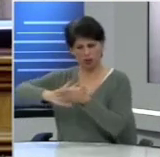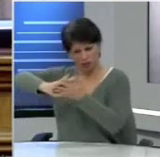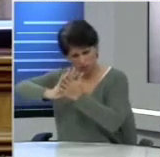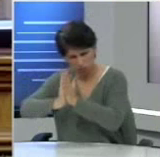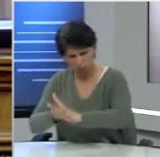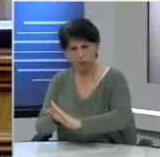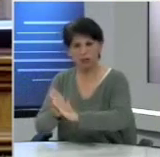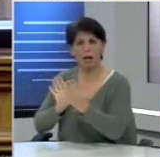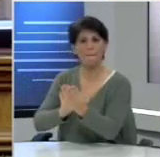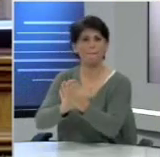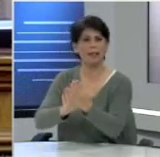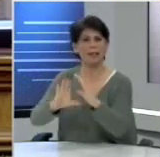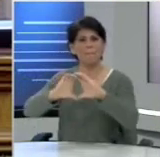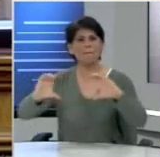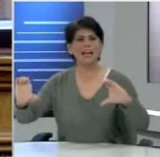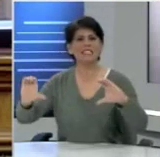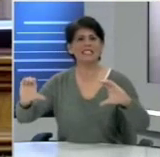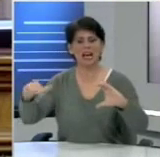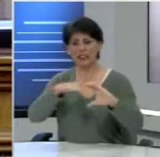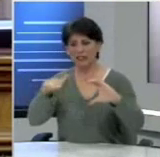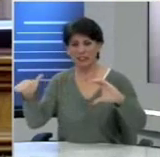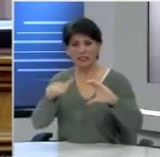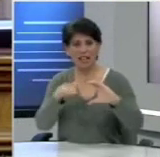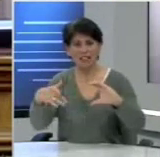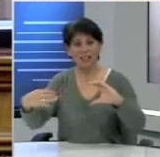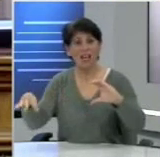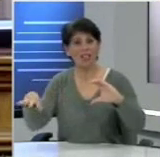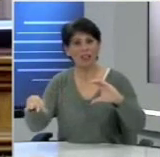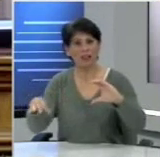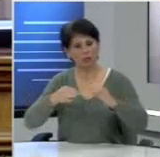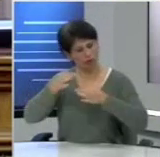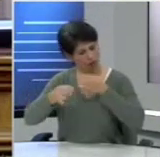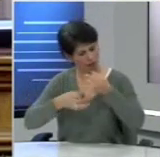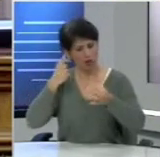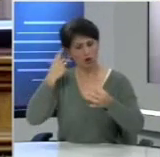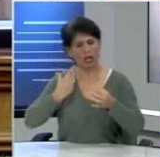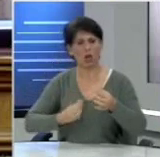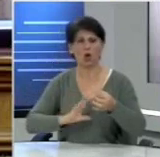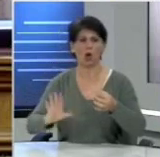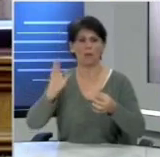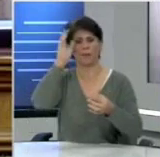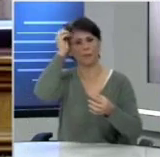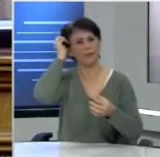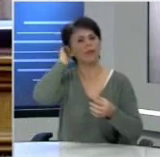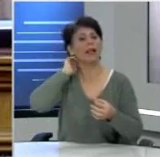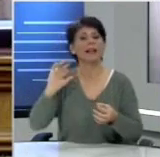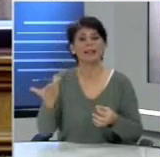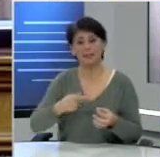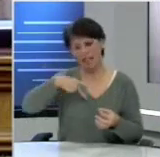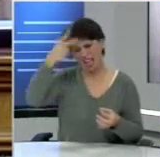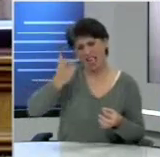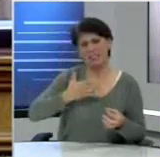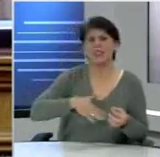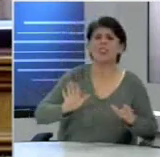στη μεσαία τάξη και στους αδύναμους. Και εξηγούμε λοιπόν τι εννοώ. Γιατί έτσι θελικό κράτος? Έτσι